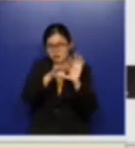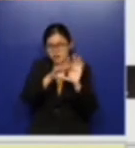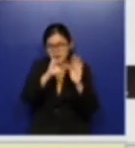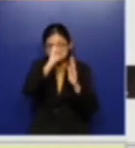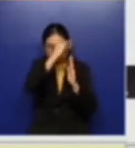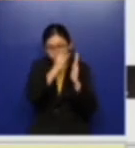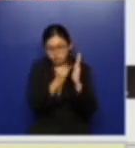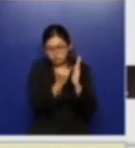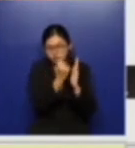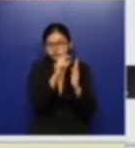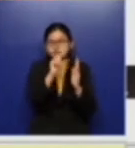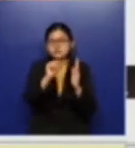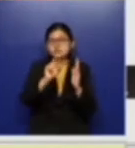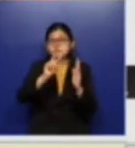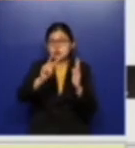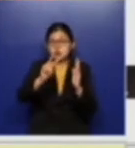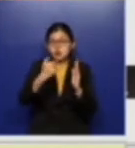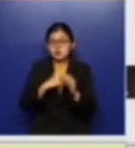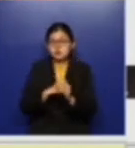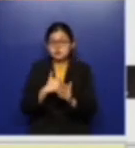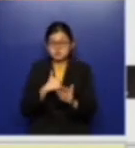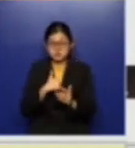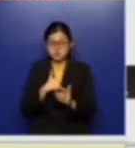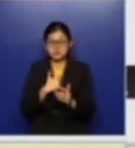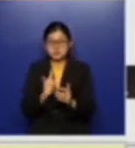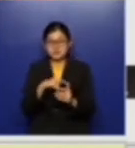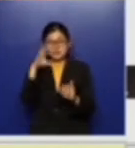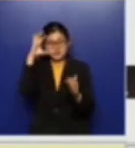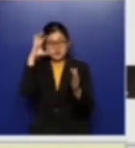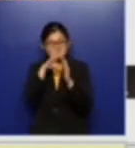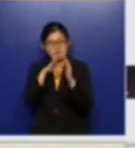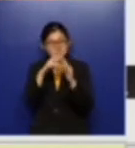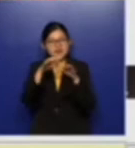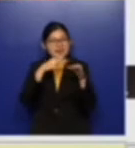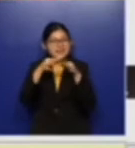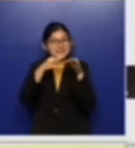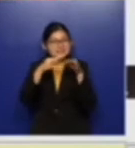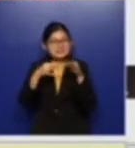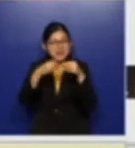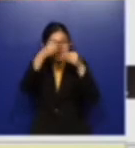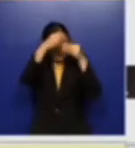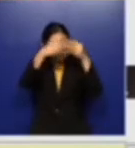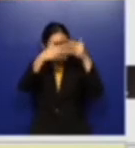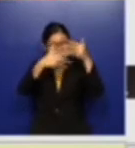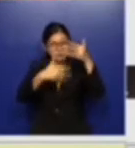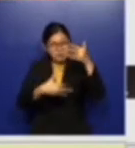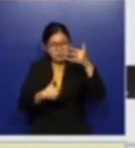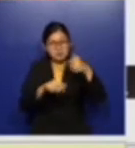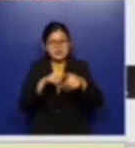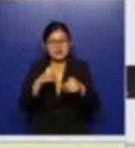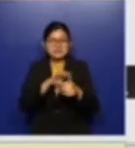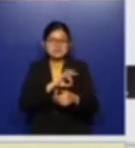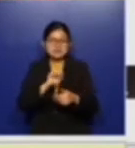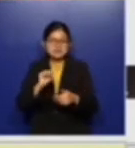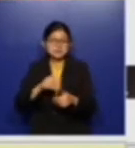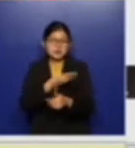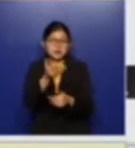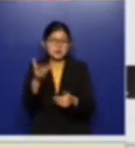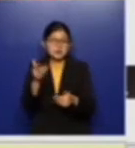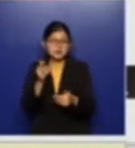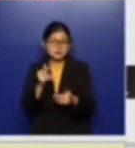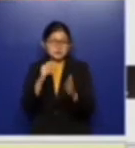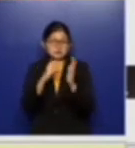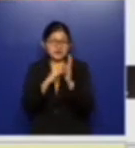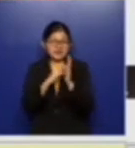หวัดผมจำลำดับภาพให้เพื่อนสมาชิกหลายๆท่านที่อยู่ในเขตจังหวัดภาคกล